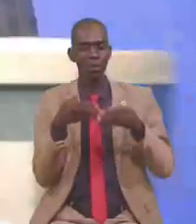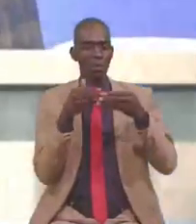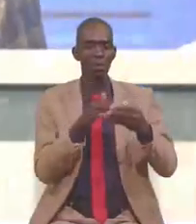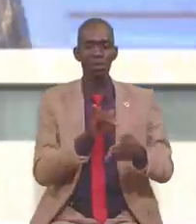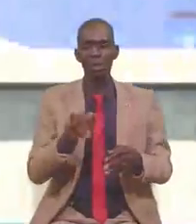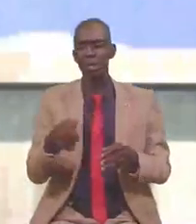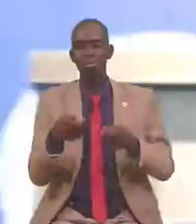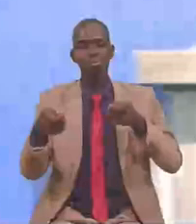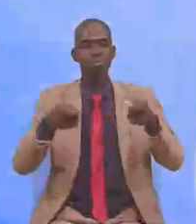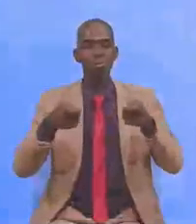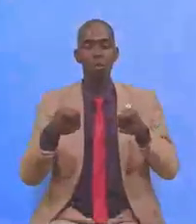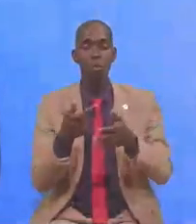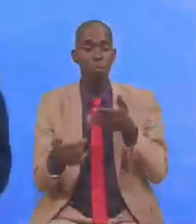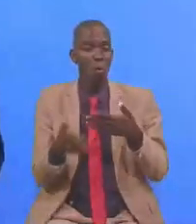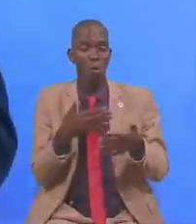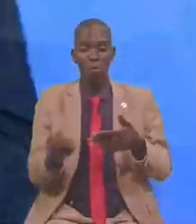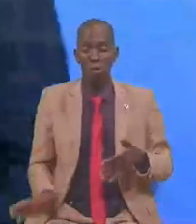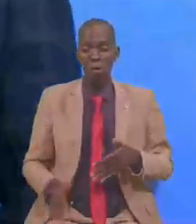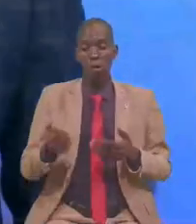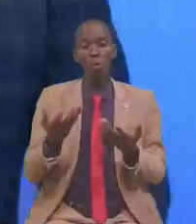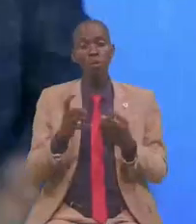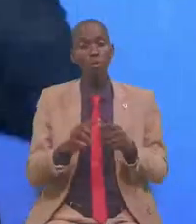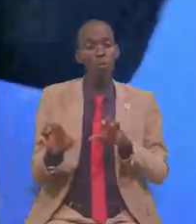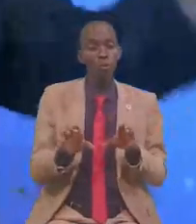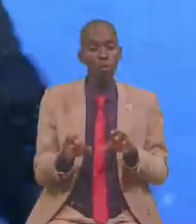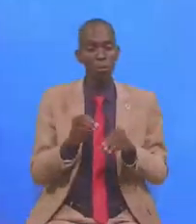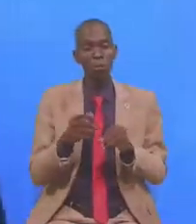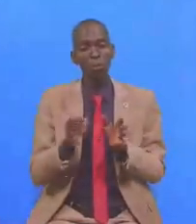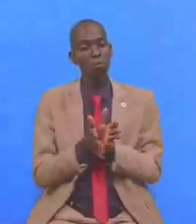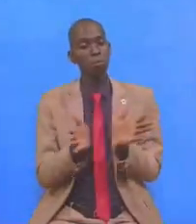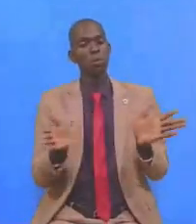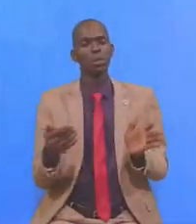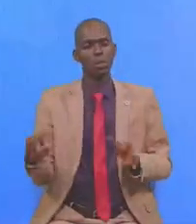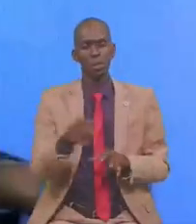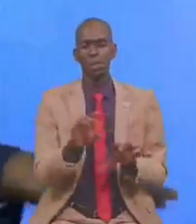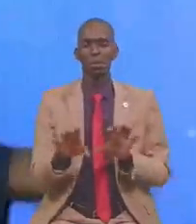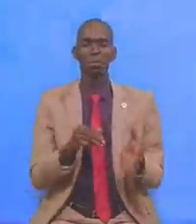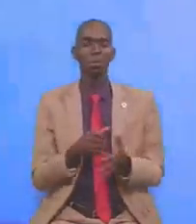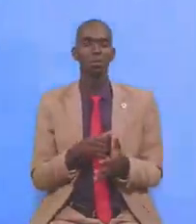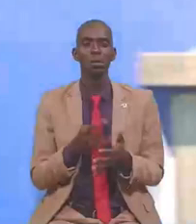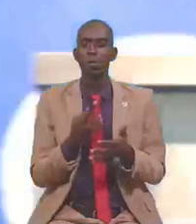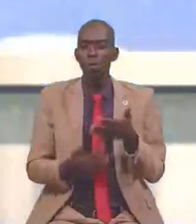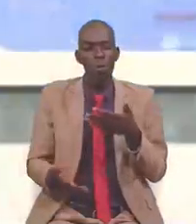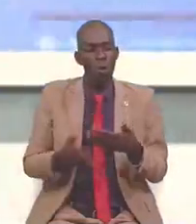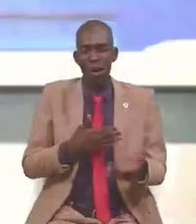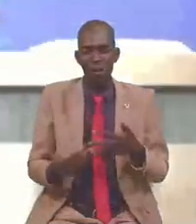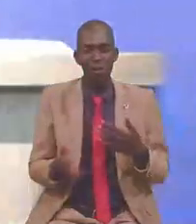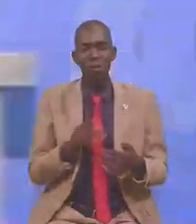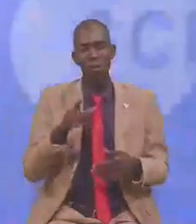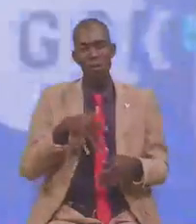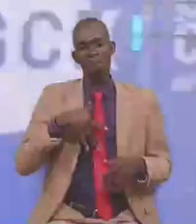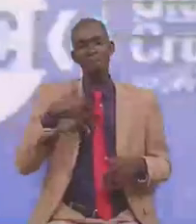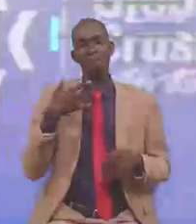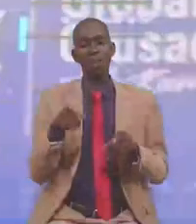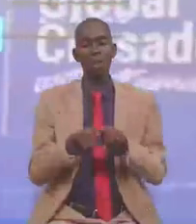de contrôle. Quel que soit ce qu'ils veulent faire, que ce soit en public, ils le font. Quel que soit ce qu'ils sentent